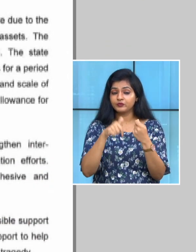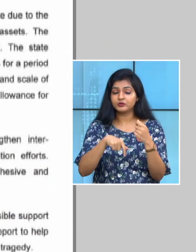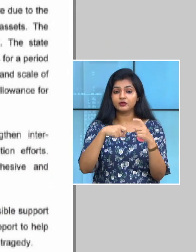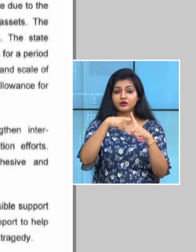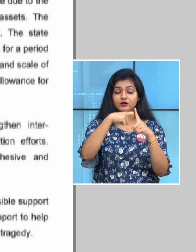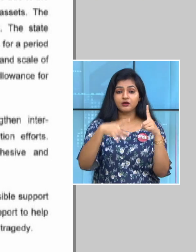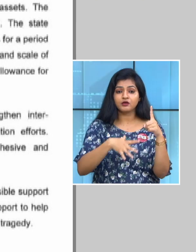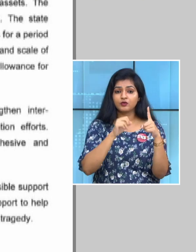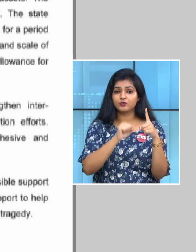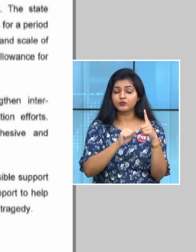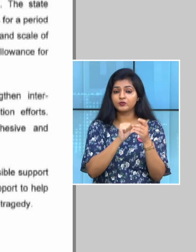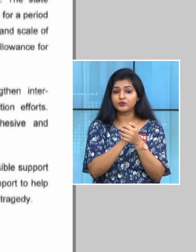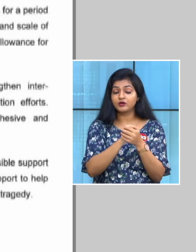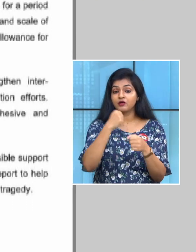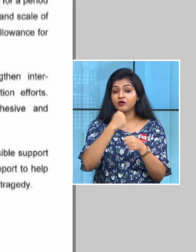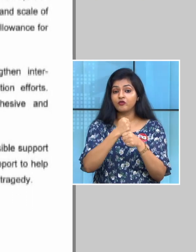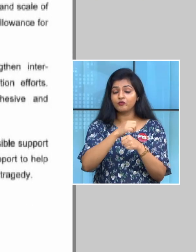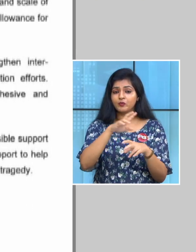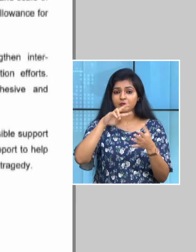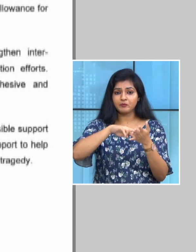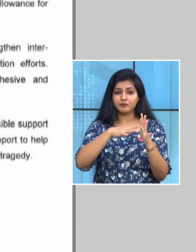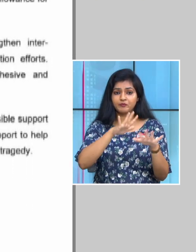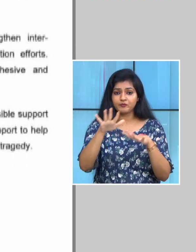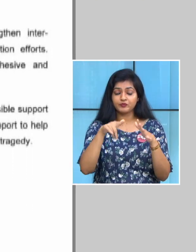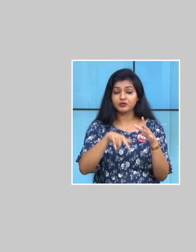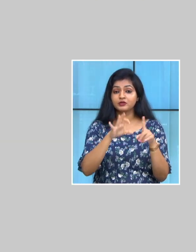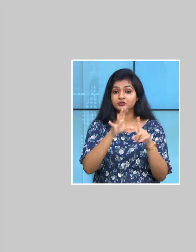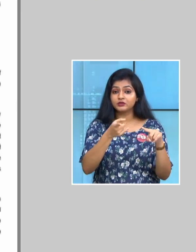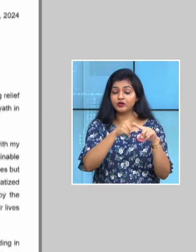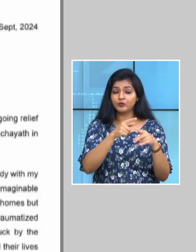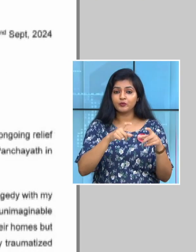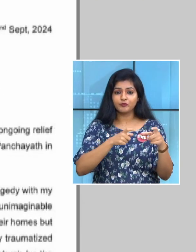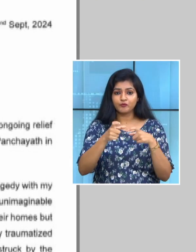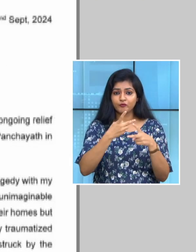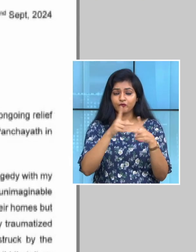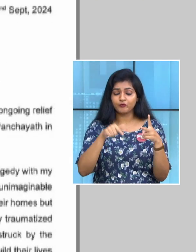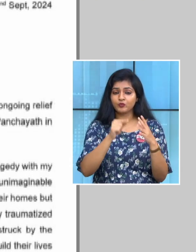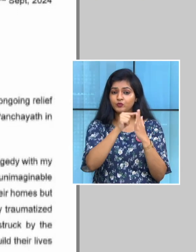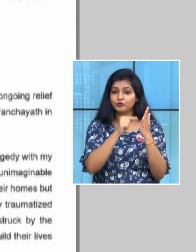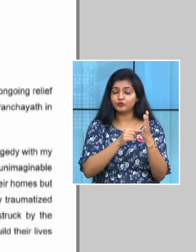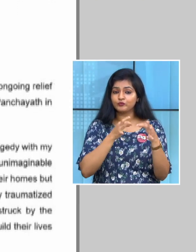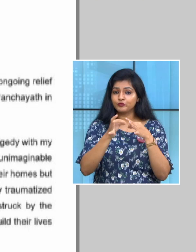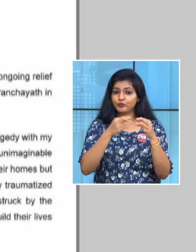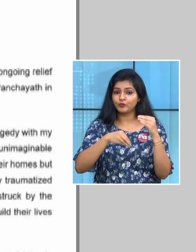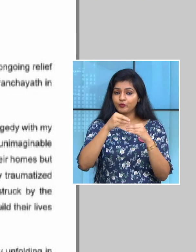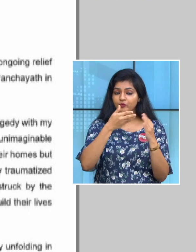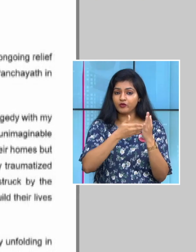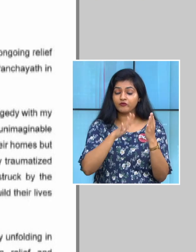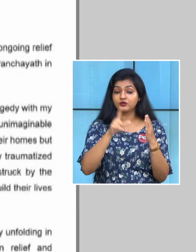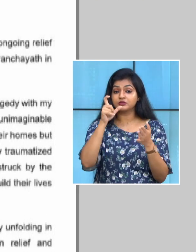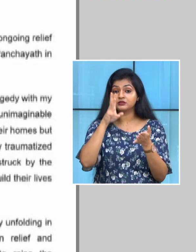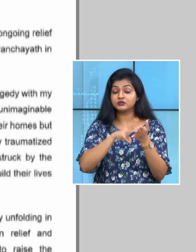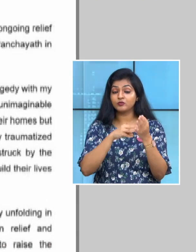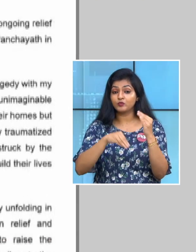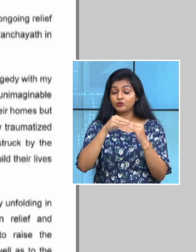സംസ്ഥാനത്തിന്റെ സർക്കാരിന്റെ ഏകോപനത്തെക്കുറിച്ച്, അതുപോലെ തന്നെ ഡിസാസ്റ്റർ മാനേജ്മെന്റിനെ കുറിച്ച് ഒക്കെ പരാമർശിച്ചുകൊണ്ട്, പക്ഷെ എന്നാൽ മുഖ്യമന്ത്രിയുടെ